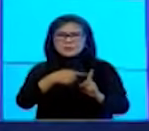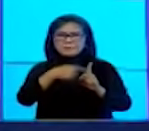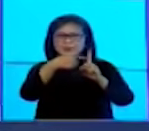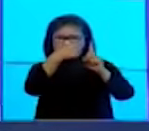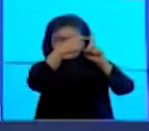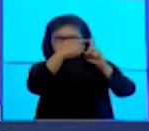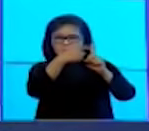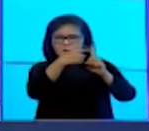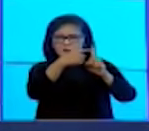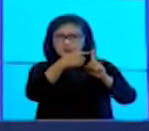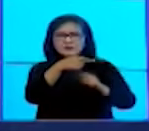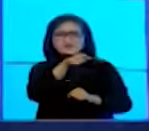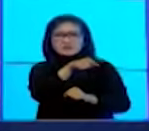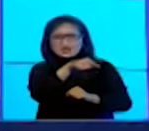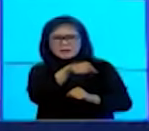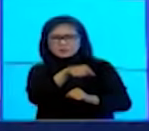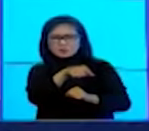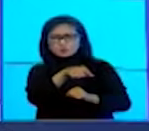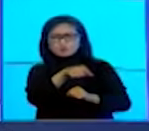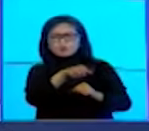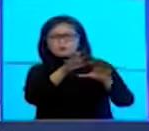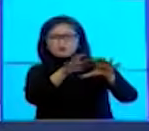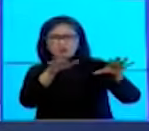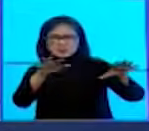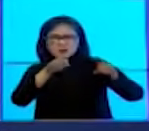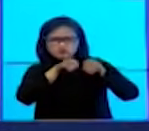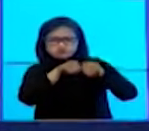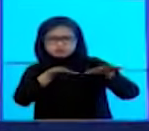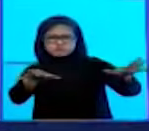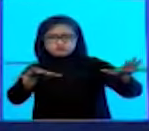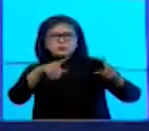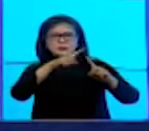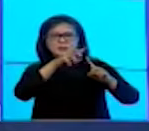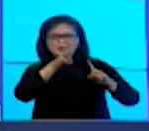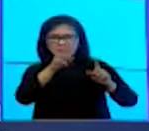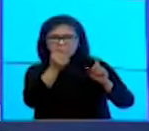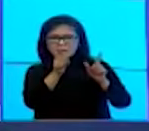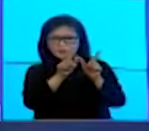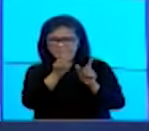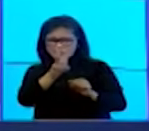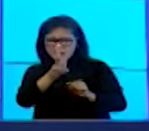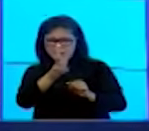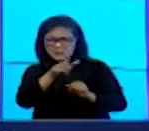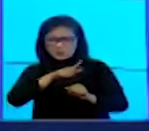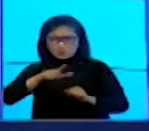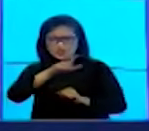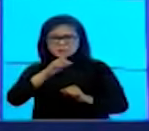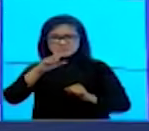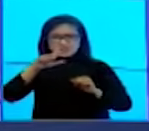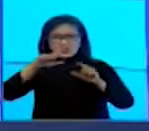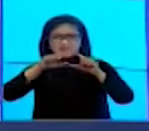secara masif di RT3, RW3 dari Kelurahan Cilangkap, Bambu